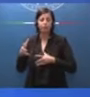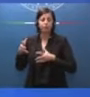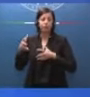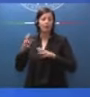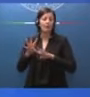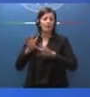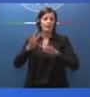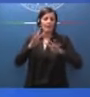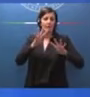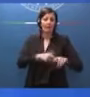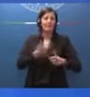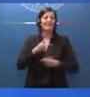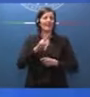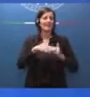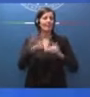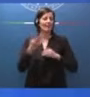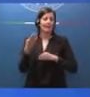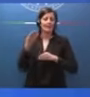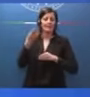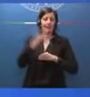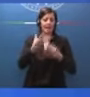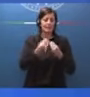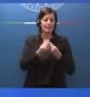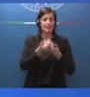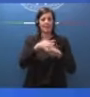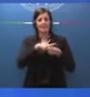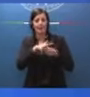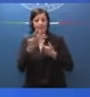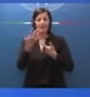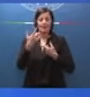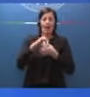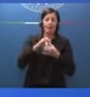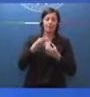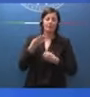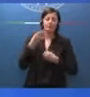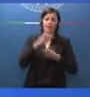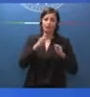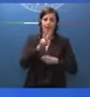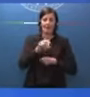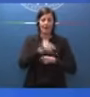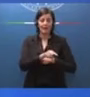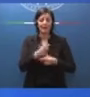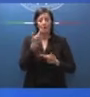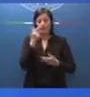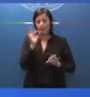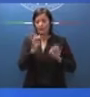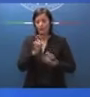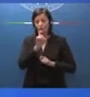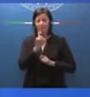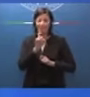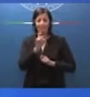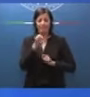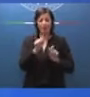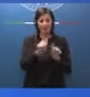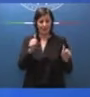idealmente venerdì mattina con parenti amici a Varese ovviamente abbiamo preparato una giornata diversa che